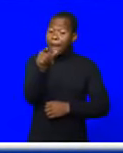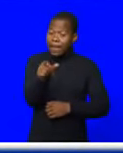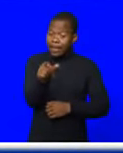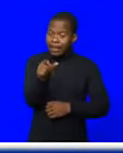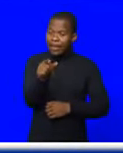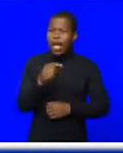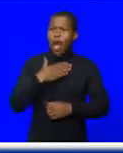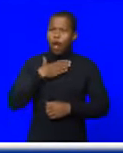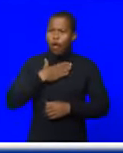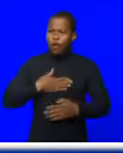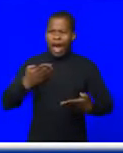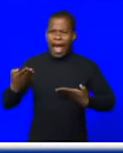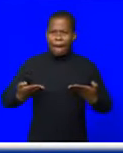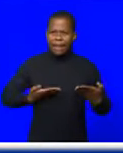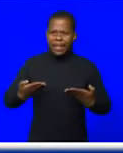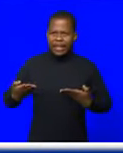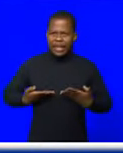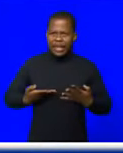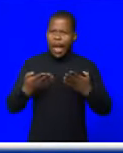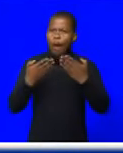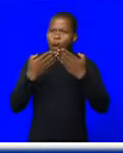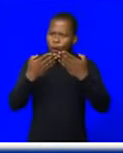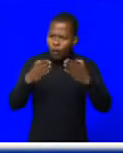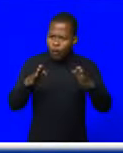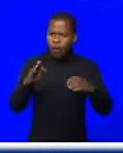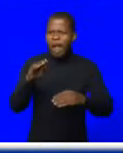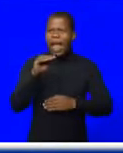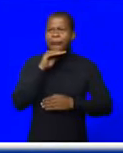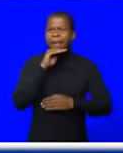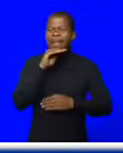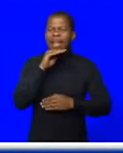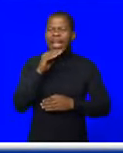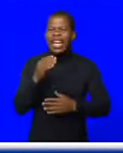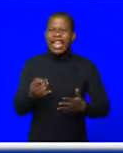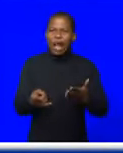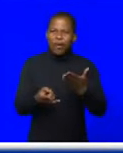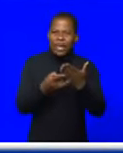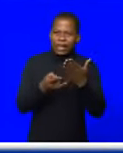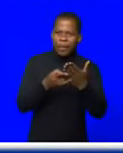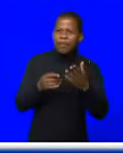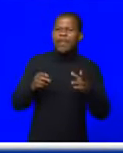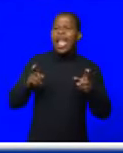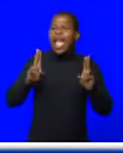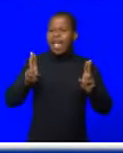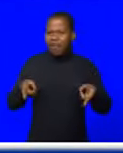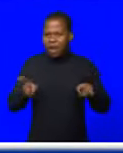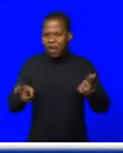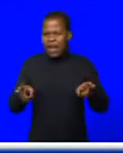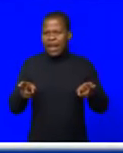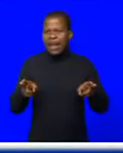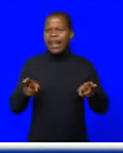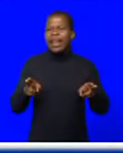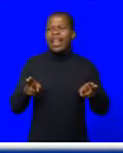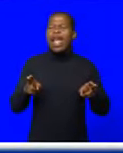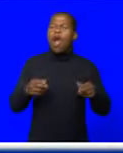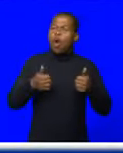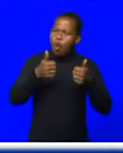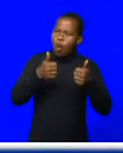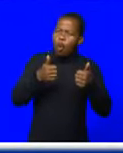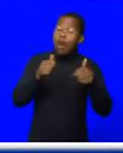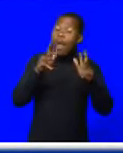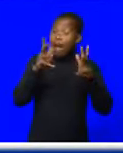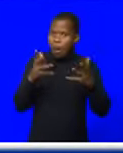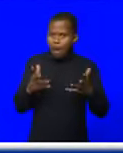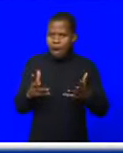the environment iba njani leyo business yakhe ngoba ingakhicita ikhicito letinhle kodwa ukhanza ukuthi le effluent